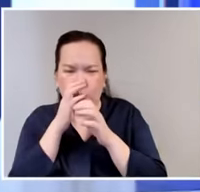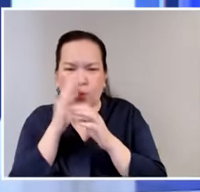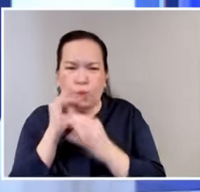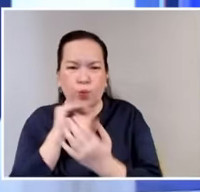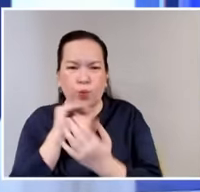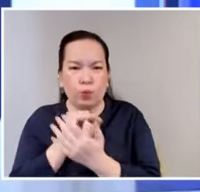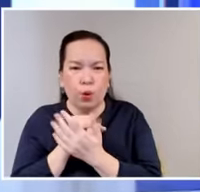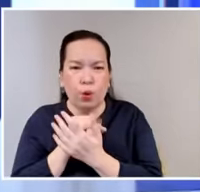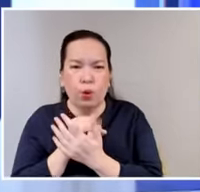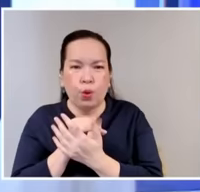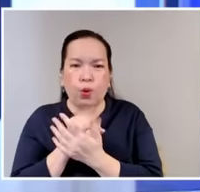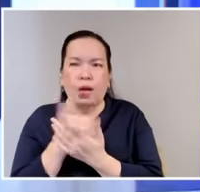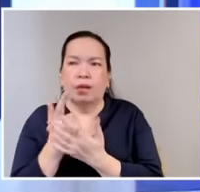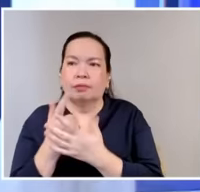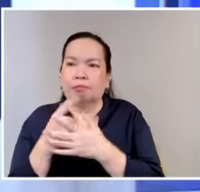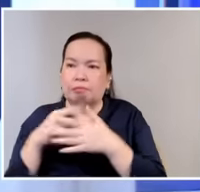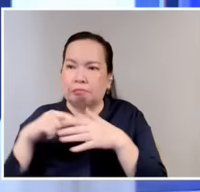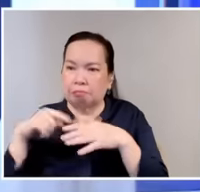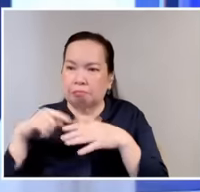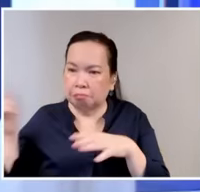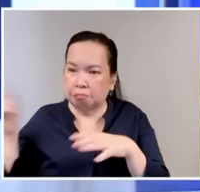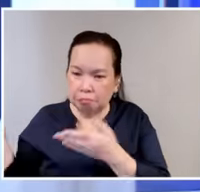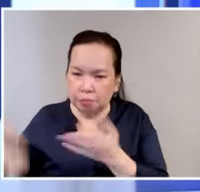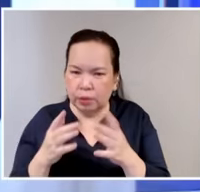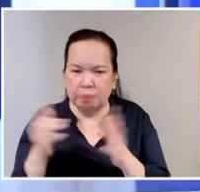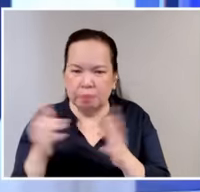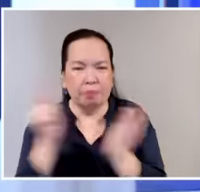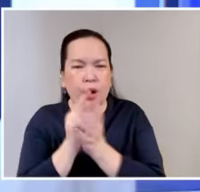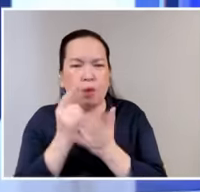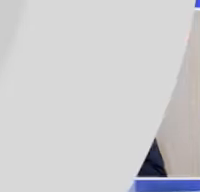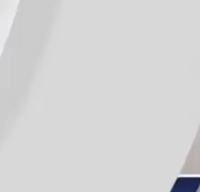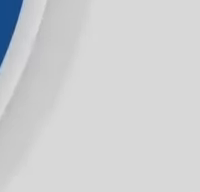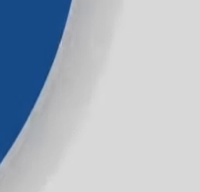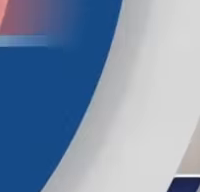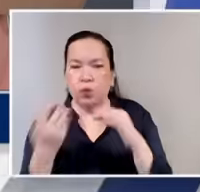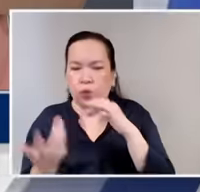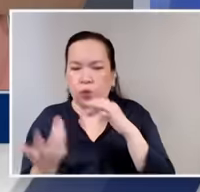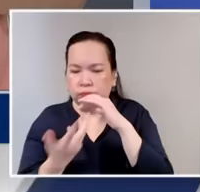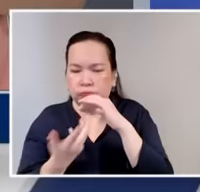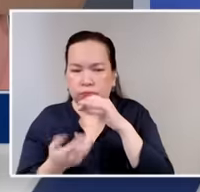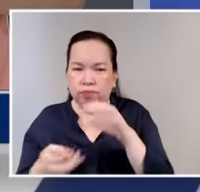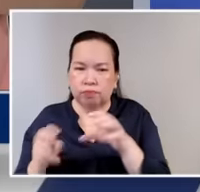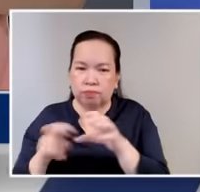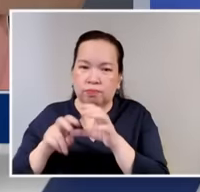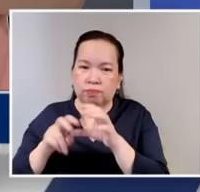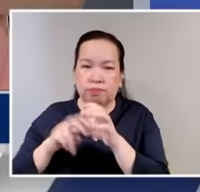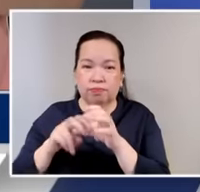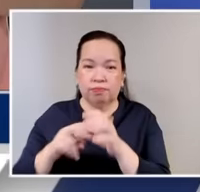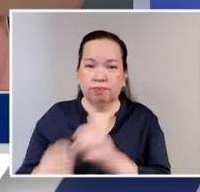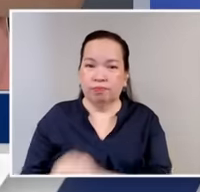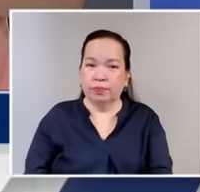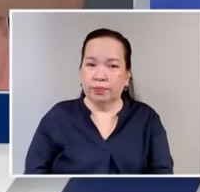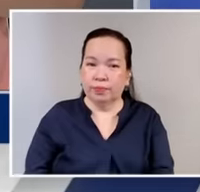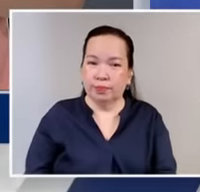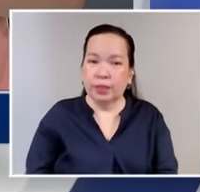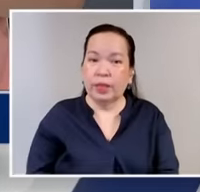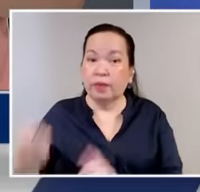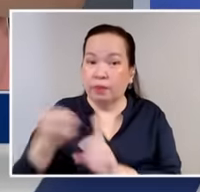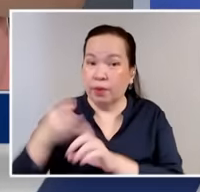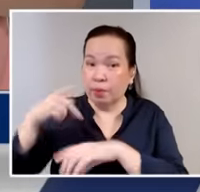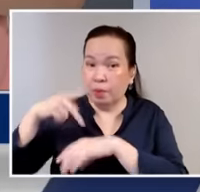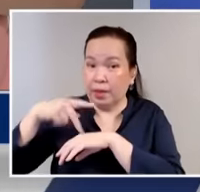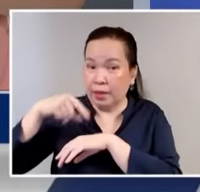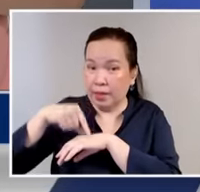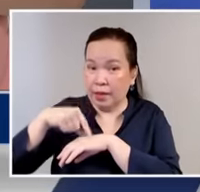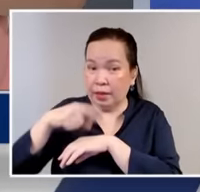mga ipinagbabawal na gamit ang mga pasahero. Live mula sa Paranaque, nagpapatrol, Jervis Manahan. Jervis,